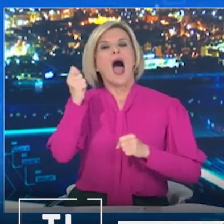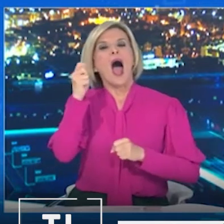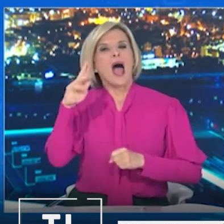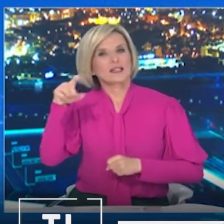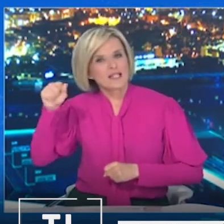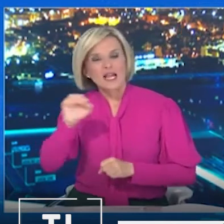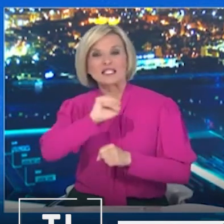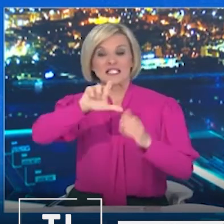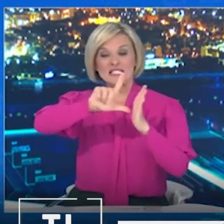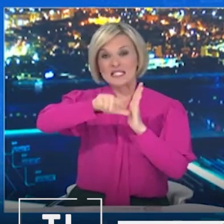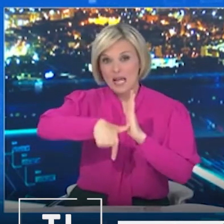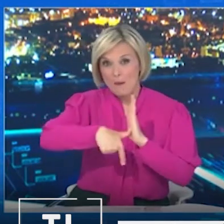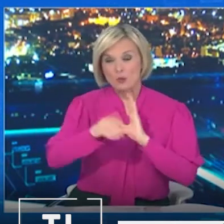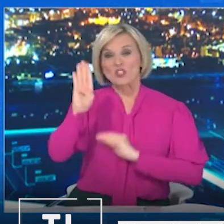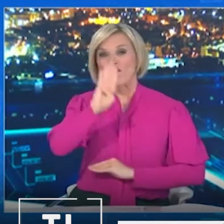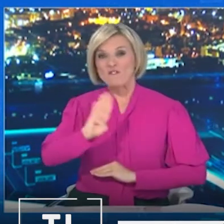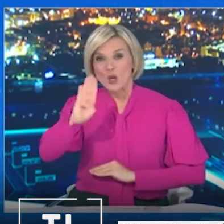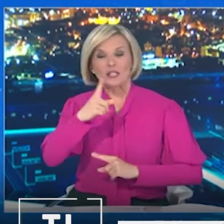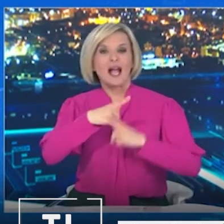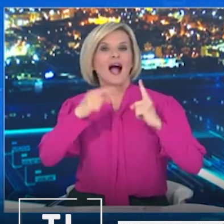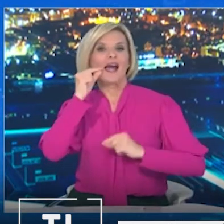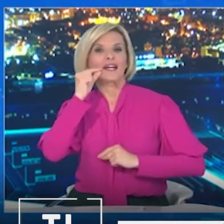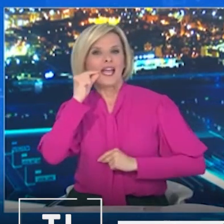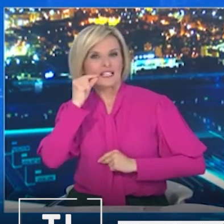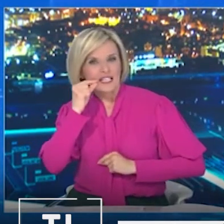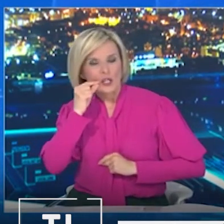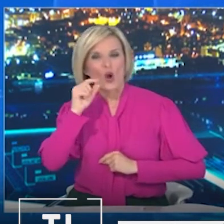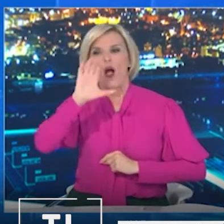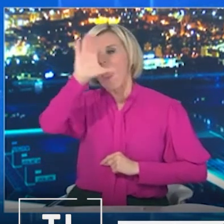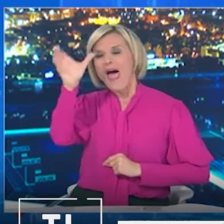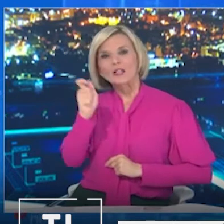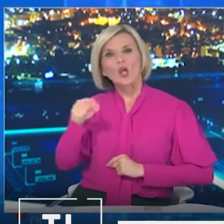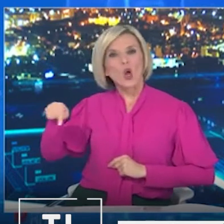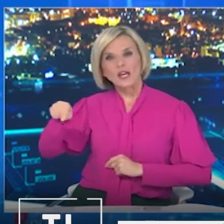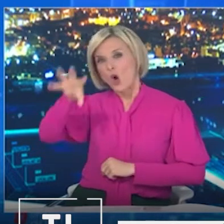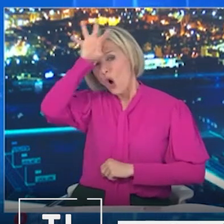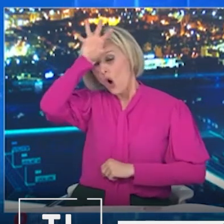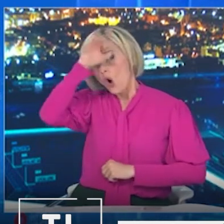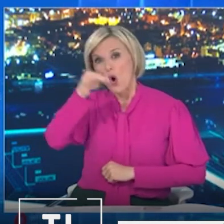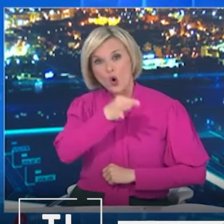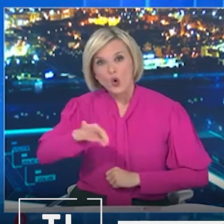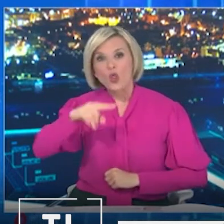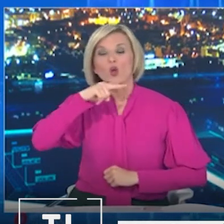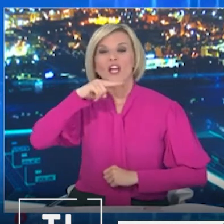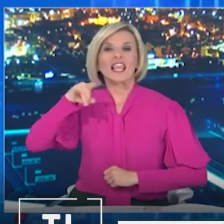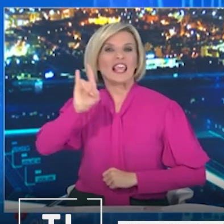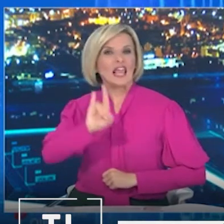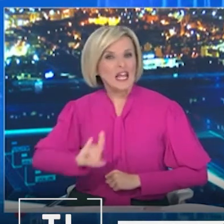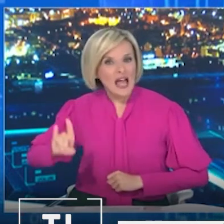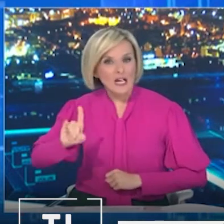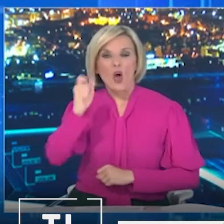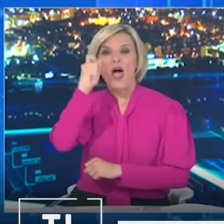Σάμου, Βιωτίας, Χίου, Ετωλοκαρνανίας, Ρόδου, Ηρακλείου και Ευβίας εκτός από τη